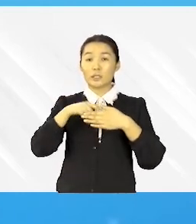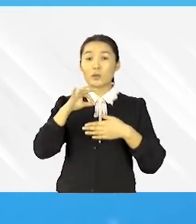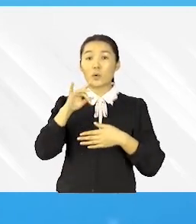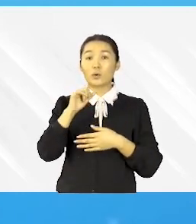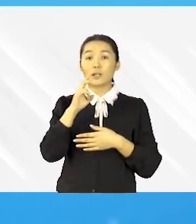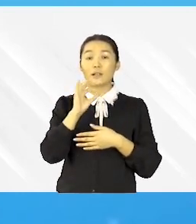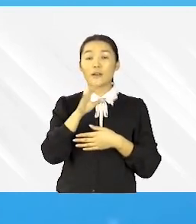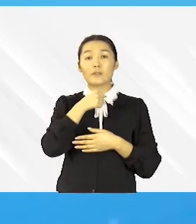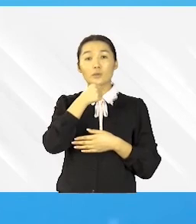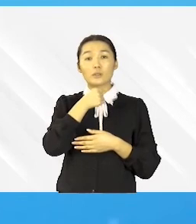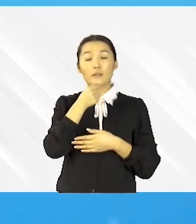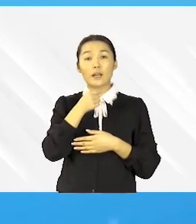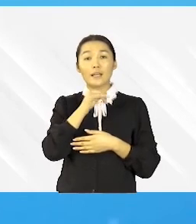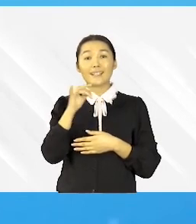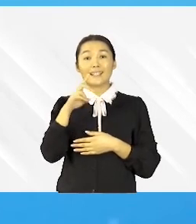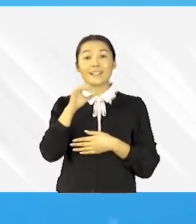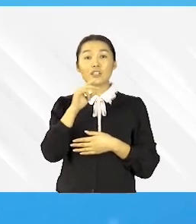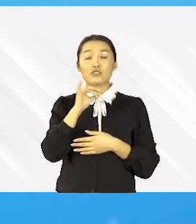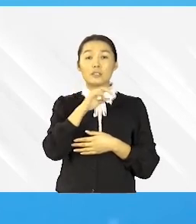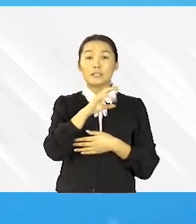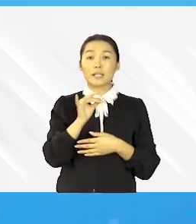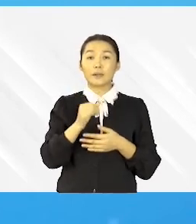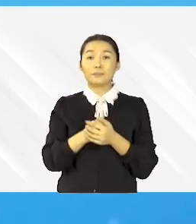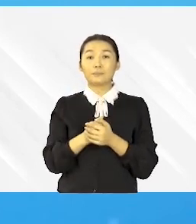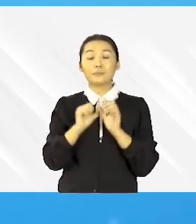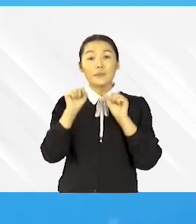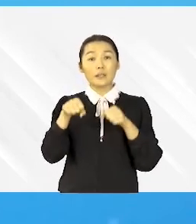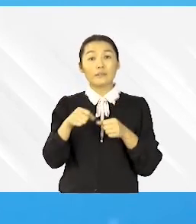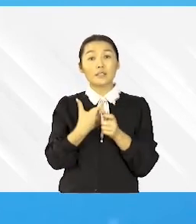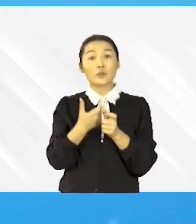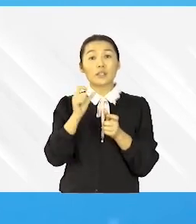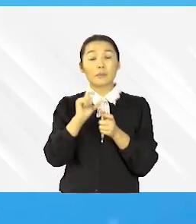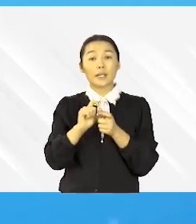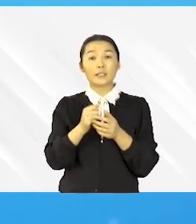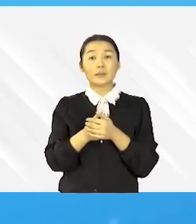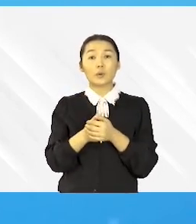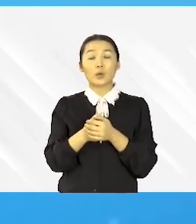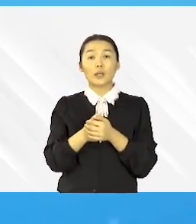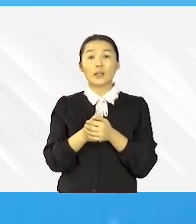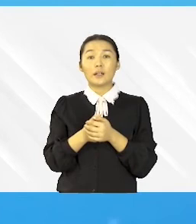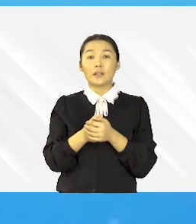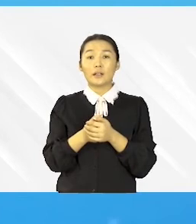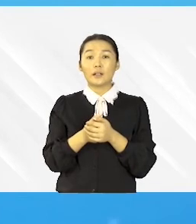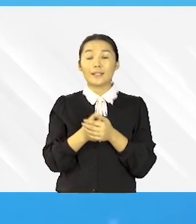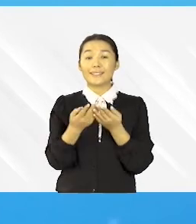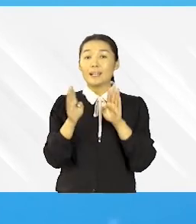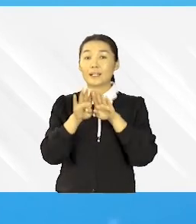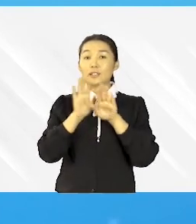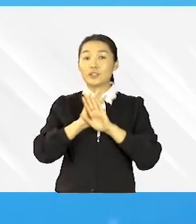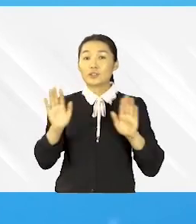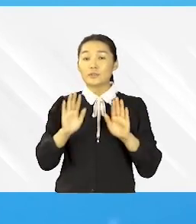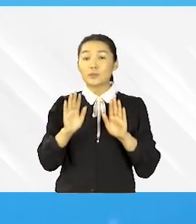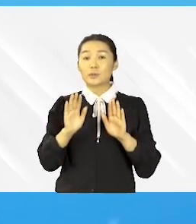органы взрослого насекомого. Возможно, поэтому часто жизненные фазы не ограничиваются только личинкой и взрослой